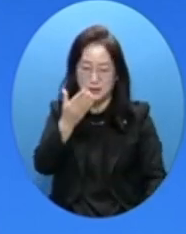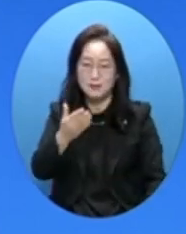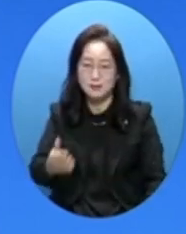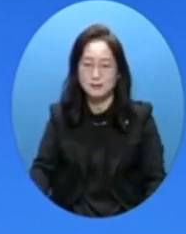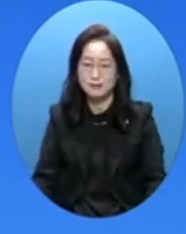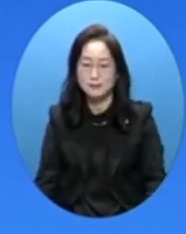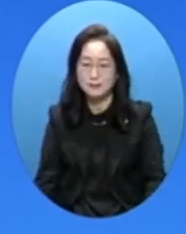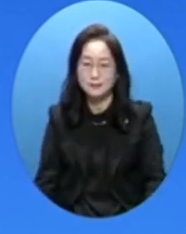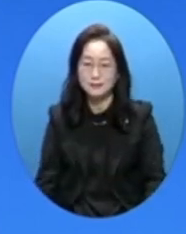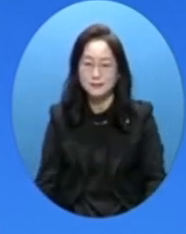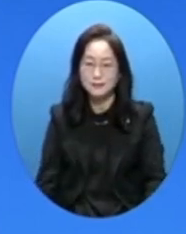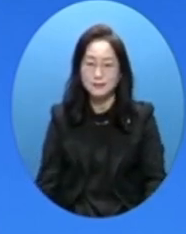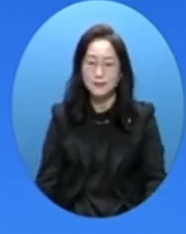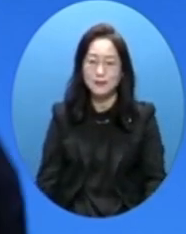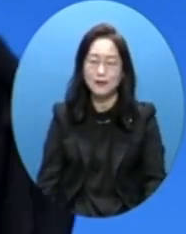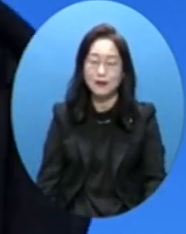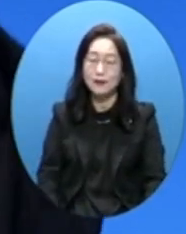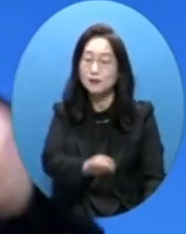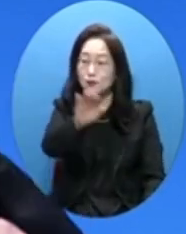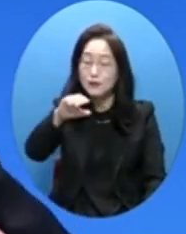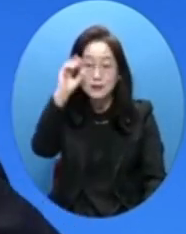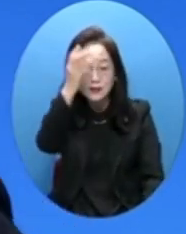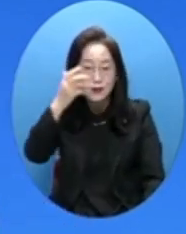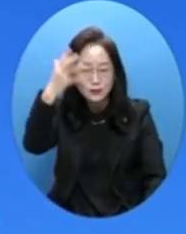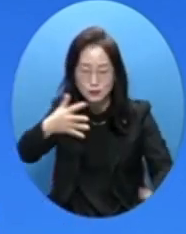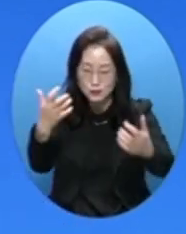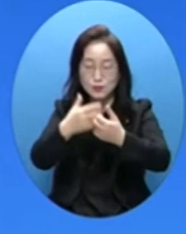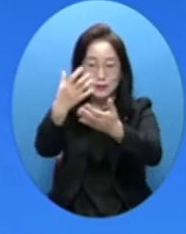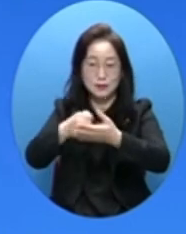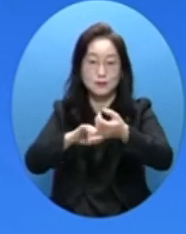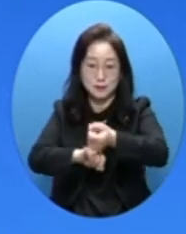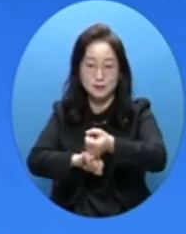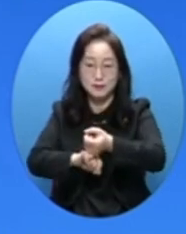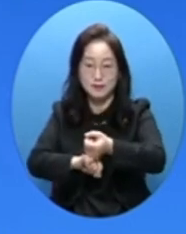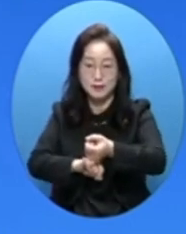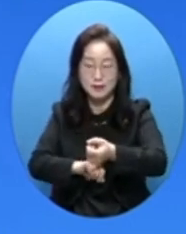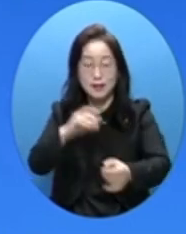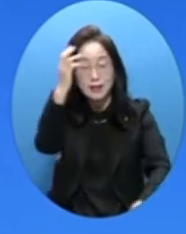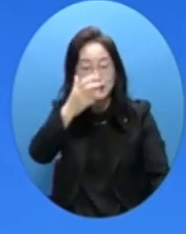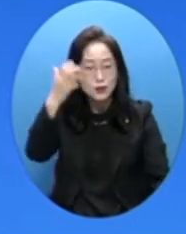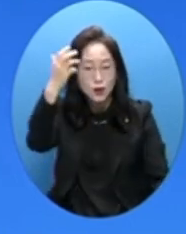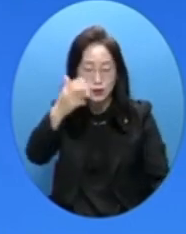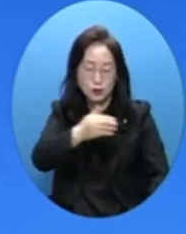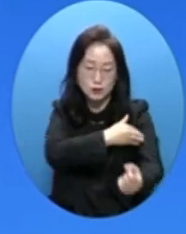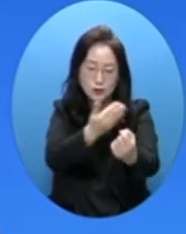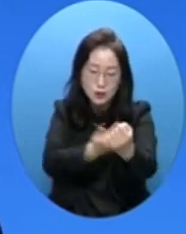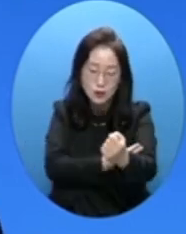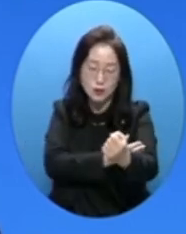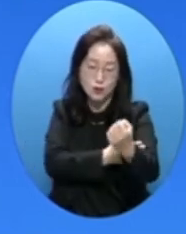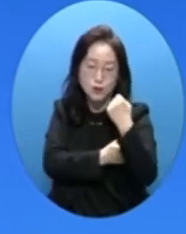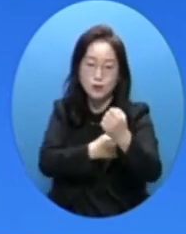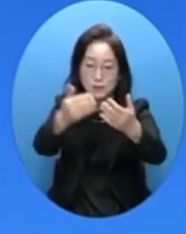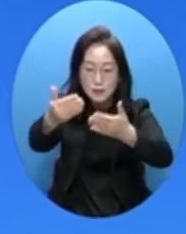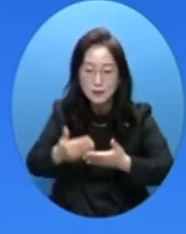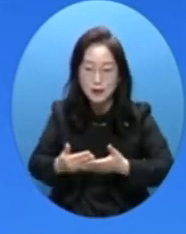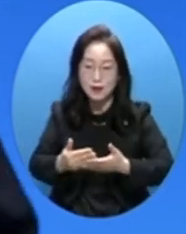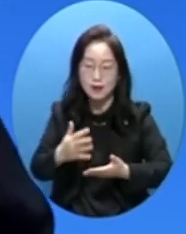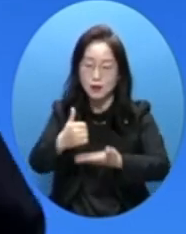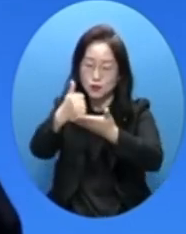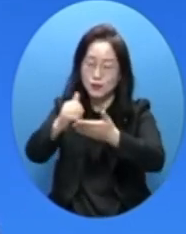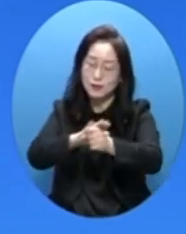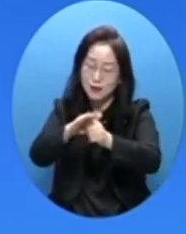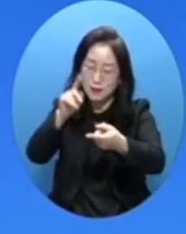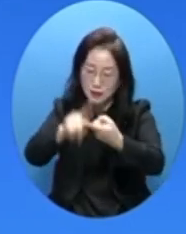것입니다. 그러므로 우리는 성령 충만 받아야 됩니다. 성령 충만 받고 능력 받고 권능 받아서 주의 사랑을 실천하는